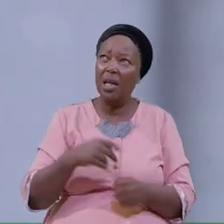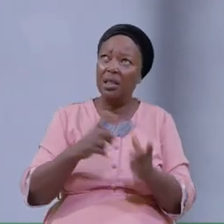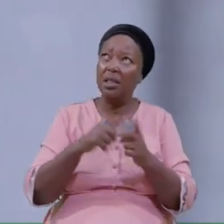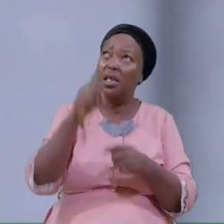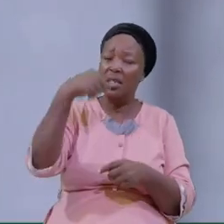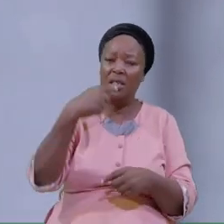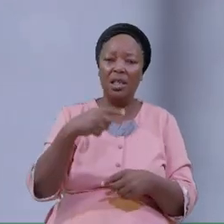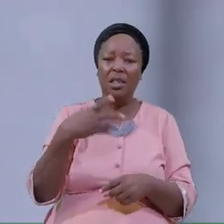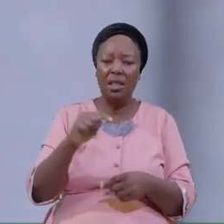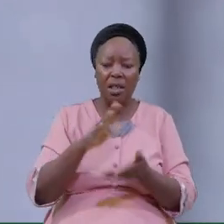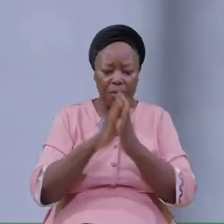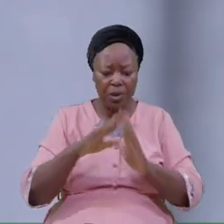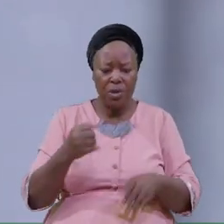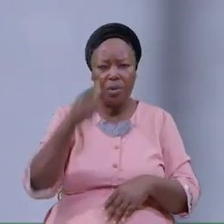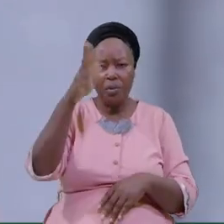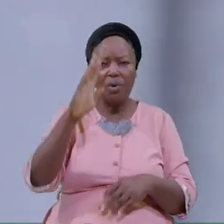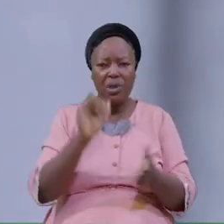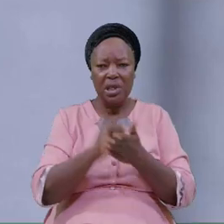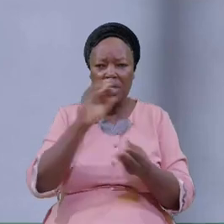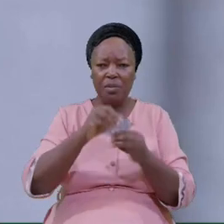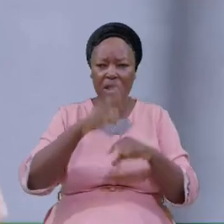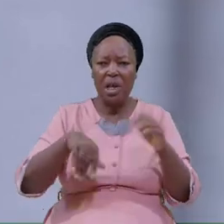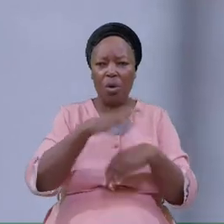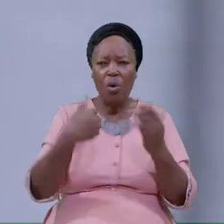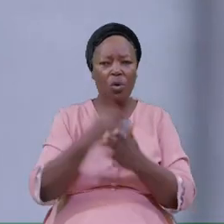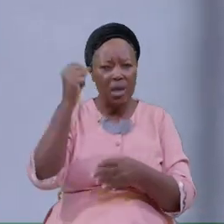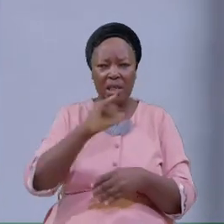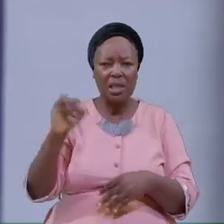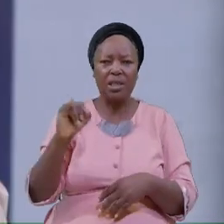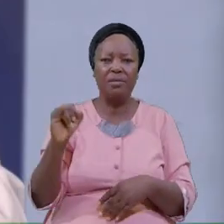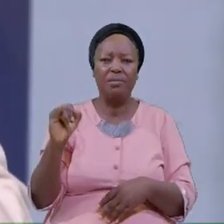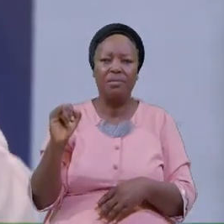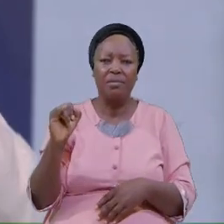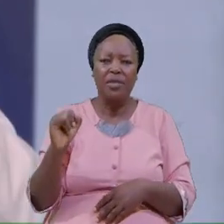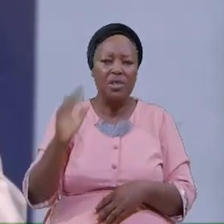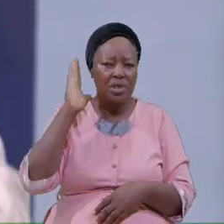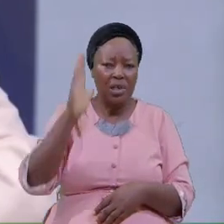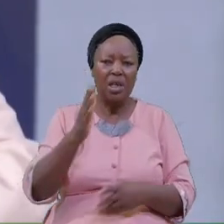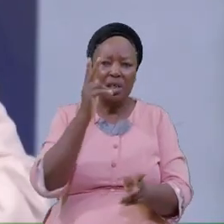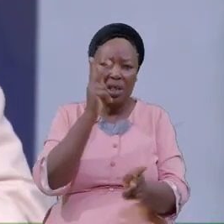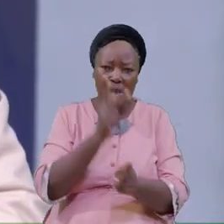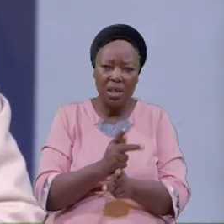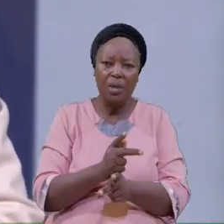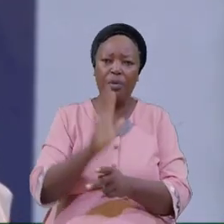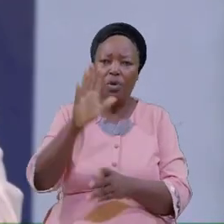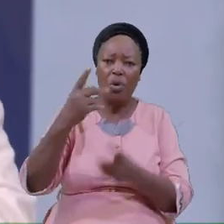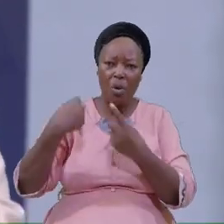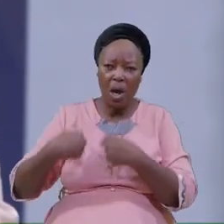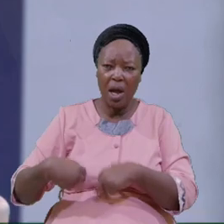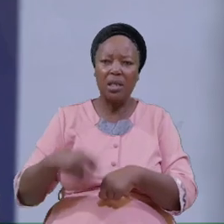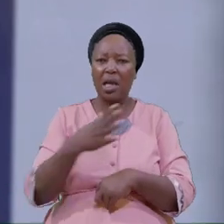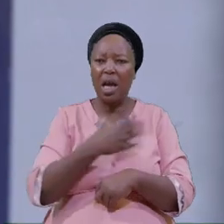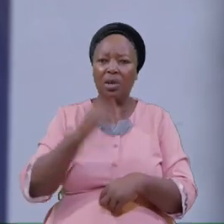of God that passeth all understanding shall keep your heart and your mind